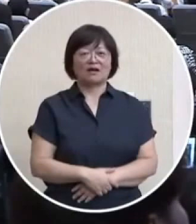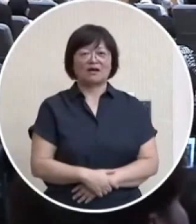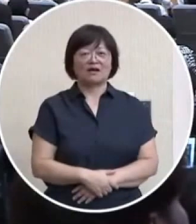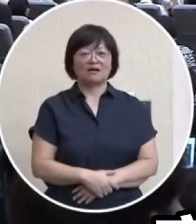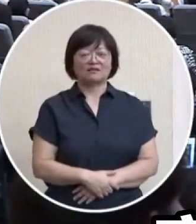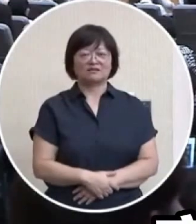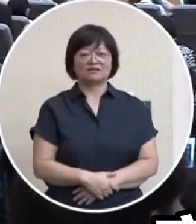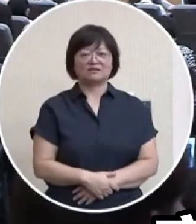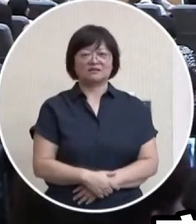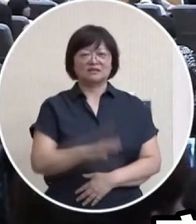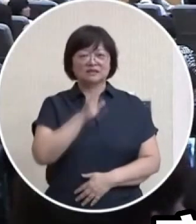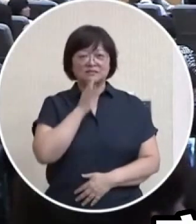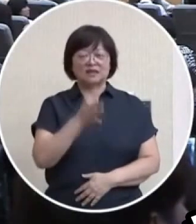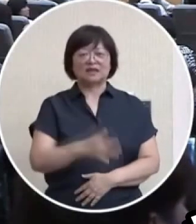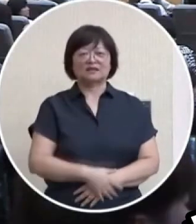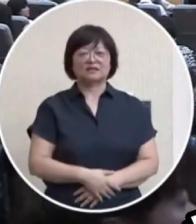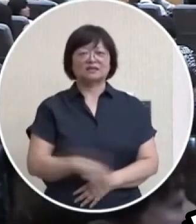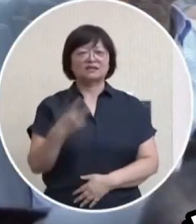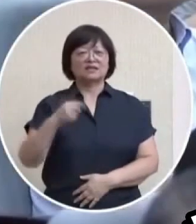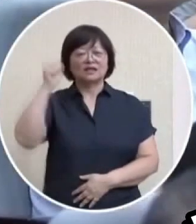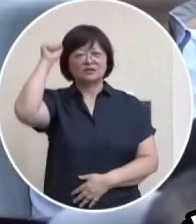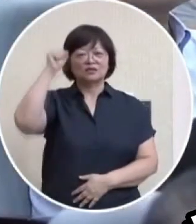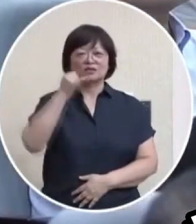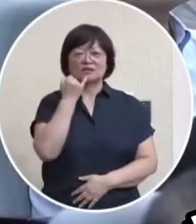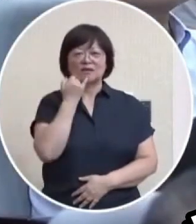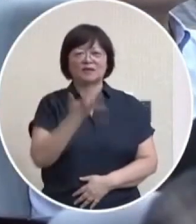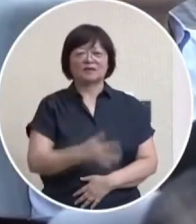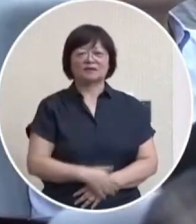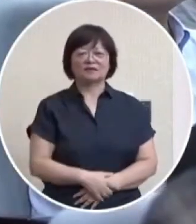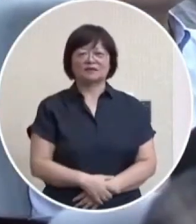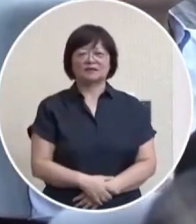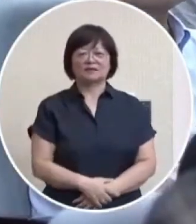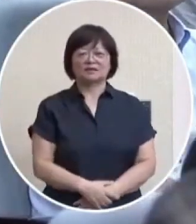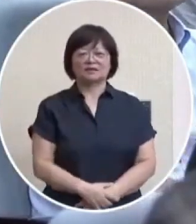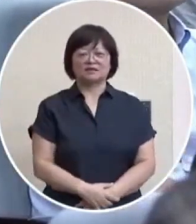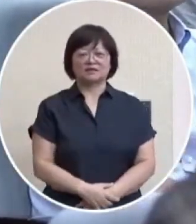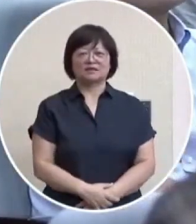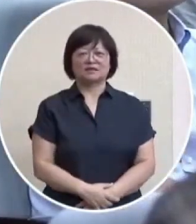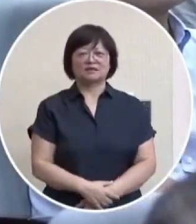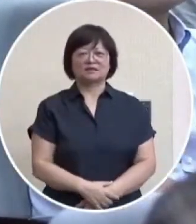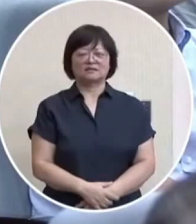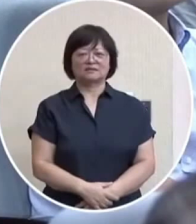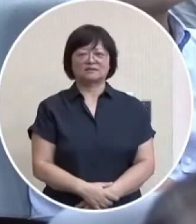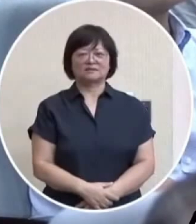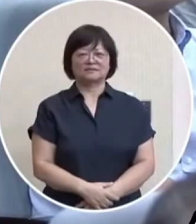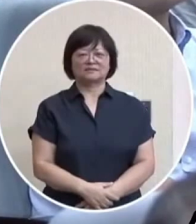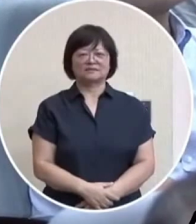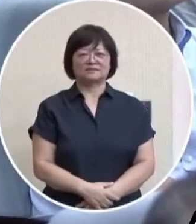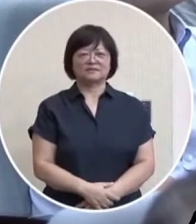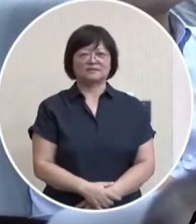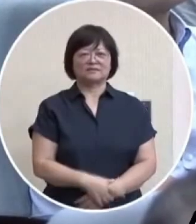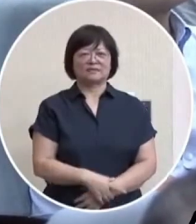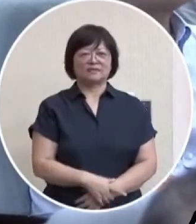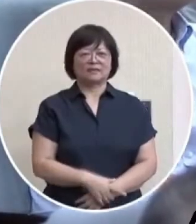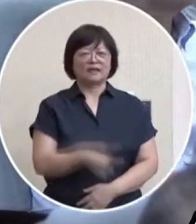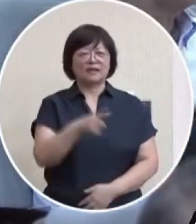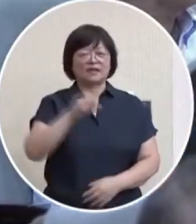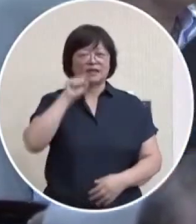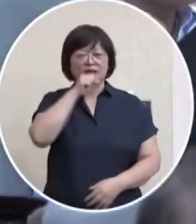我声音。 对，麻烦帮我们举个手好吗？谢谢，新加坡联合早报。 好，那摄影机啊，你在台湾住多少